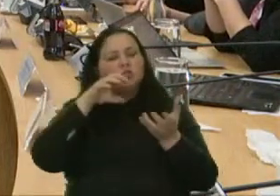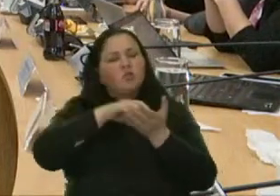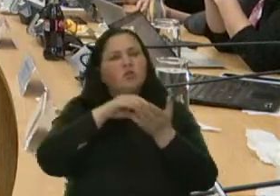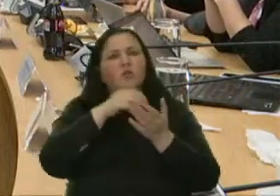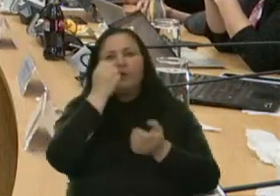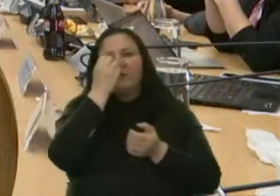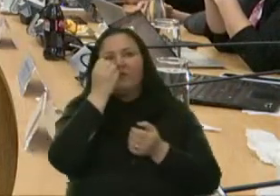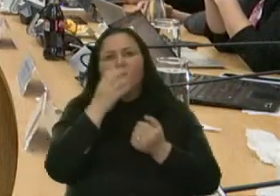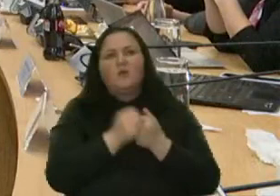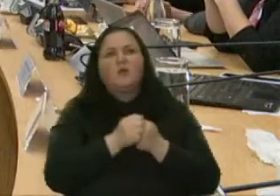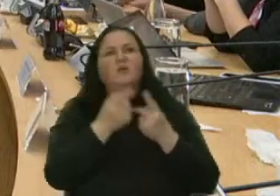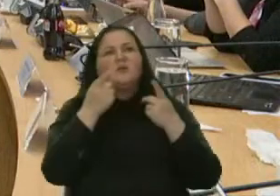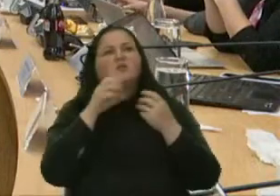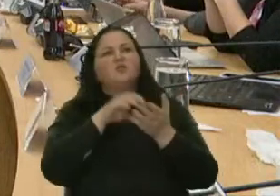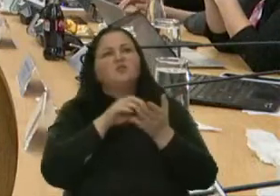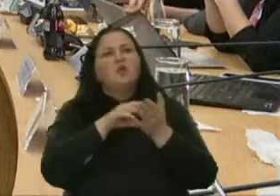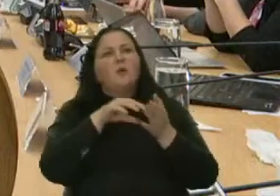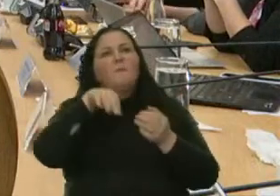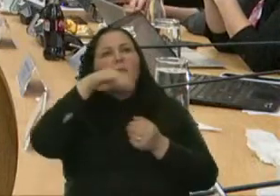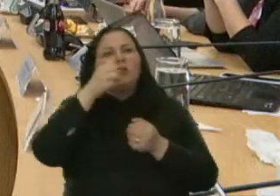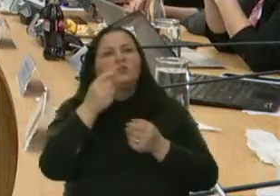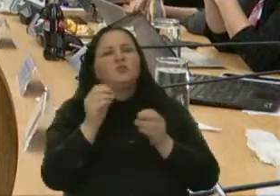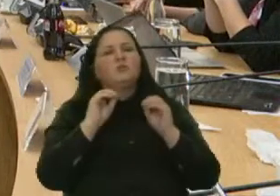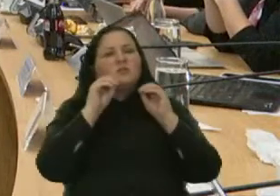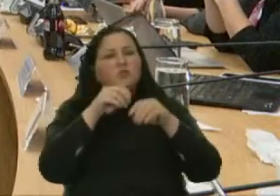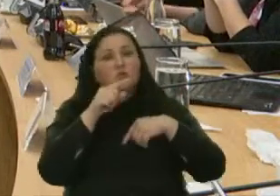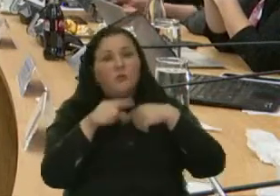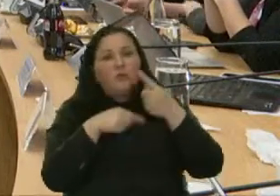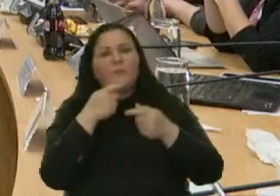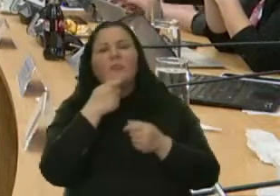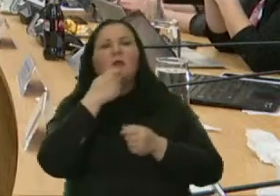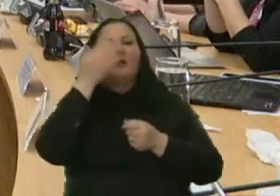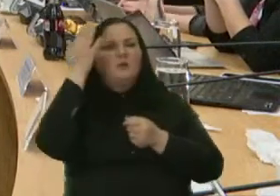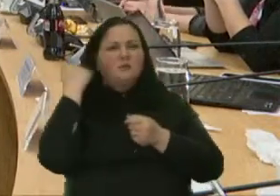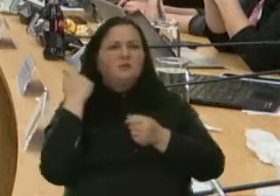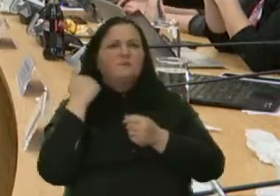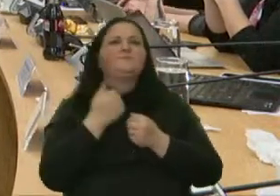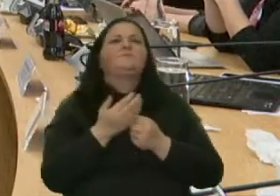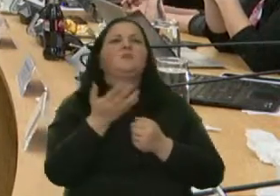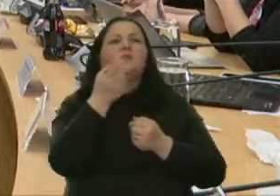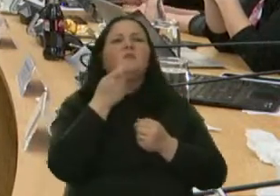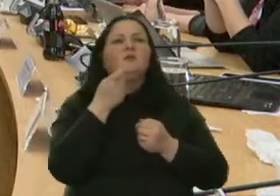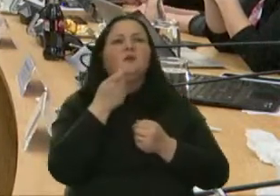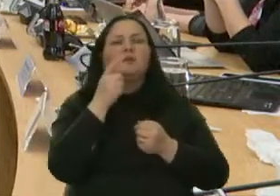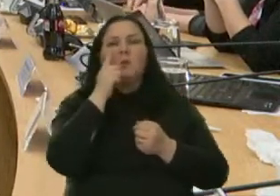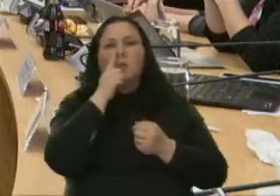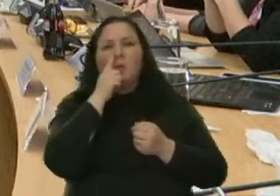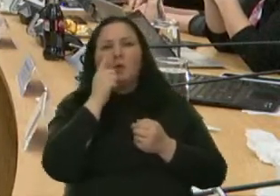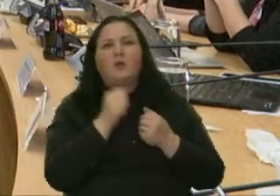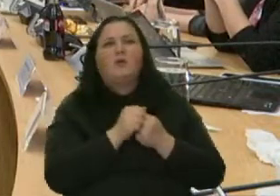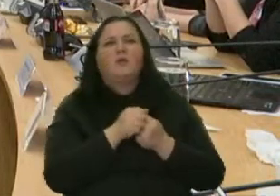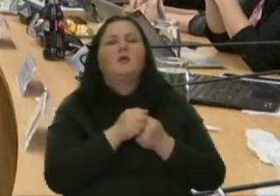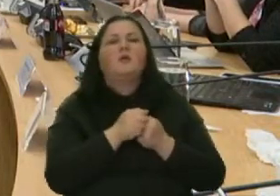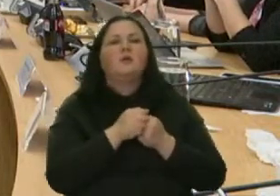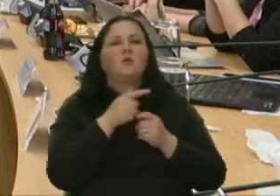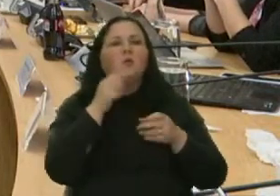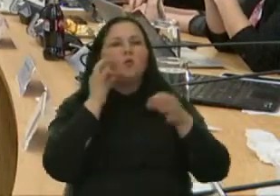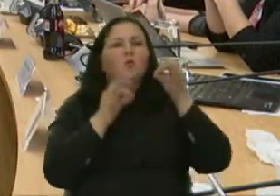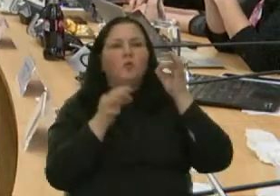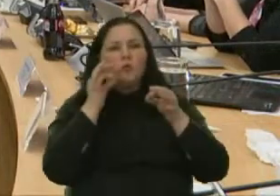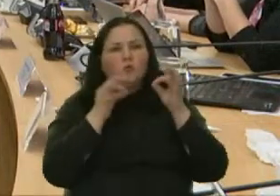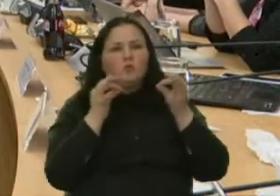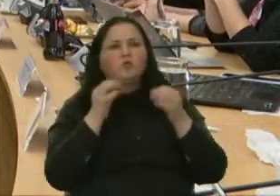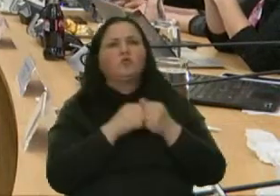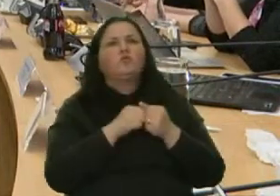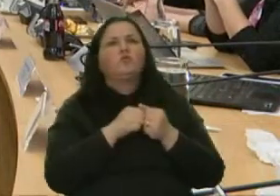zona de Mănăștur vor ajunge ulterior anul trecut ați venit în noiembrie în fața Consiliului Local cu un studiu de fezabilitate la